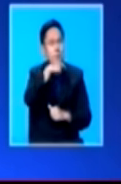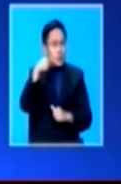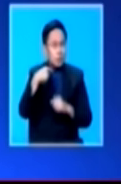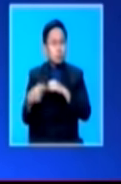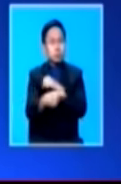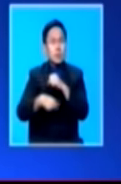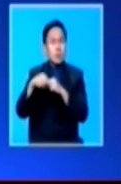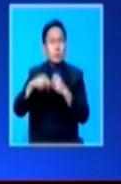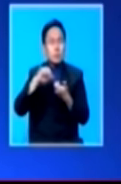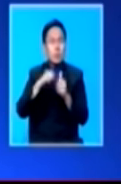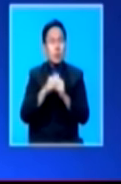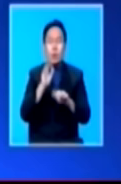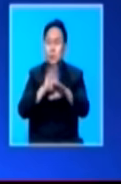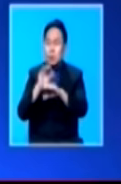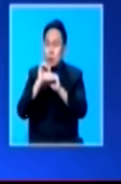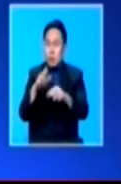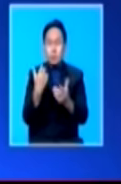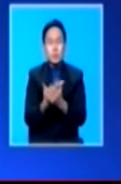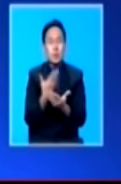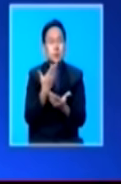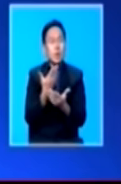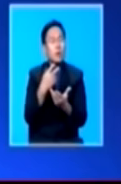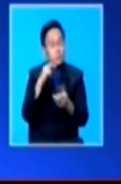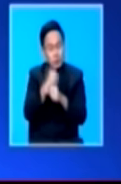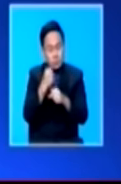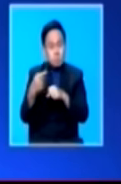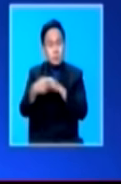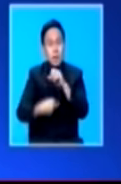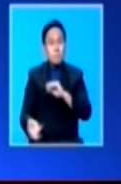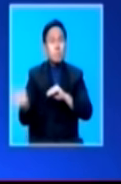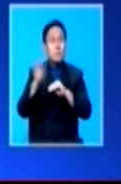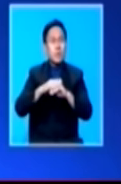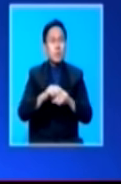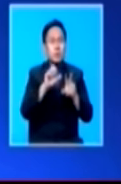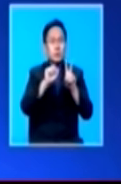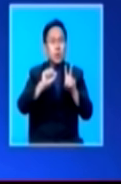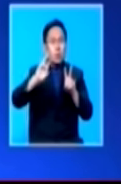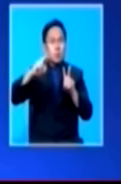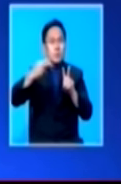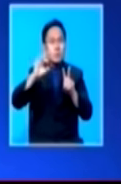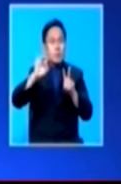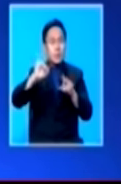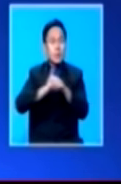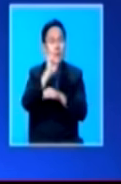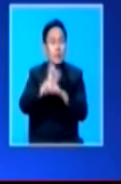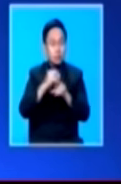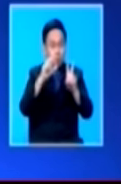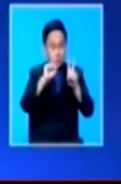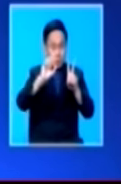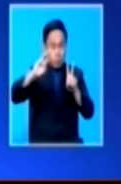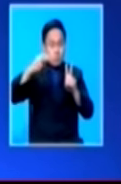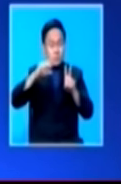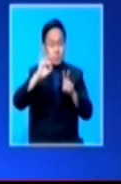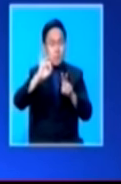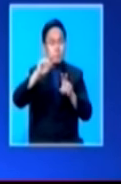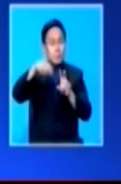ถึง 268,000 ไร่แต่หลังจากที่รัฐบาลได้ขอความร่วมมือในปีนี้นะครับจากพี่น้องเกษตรกร